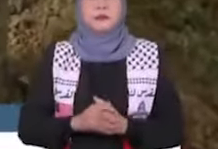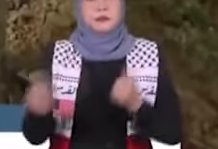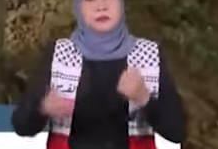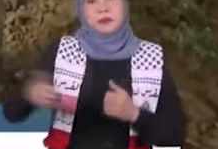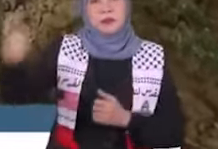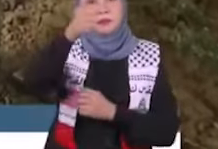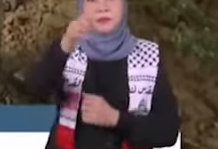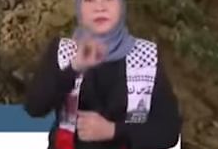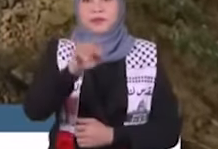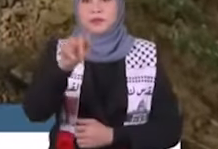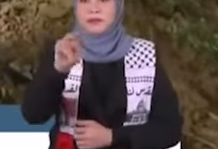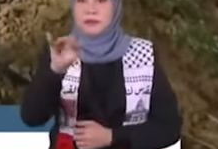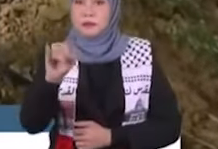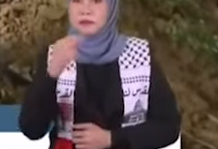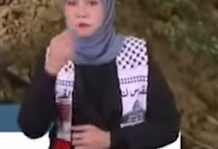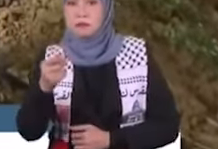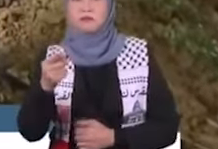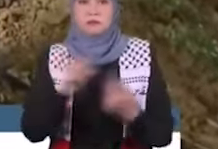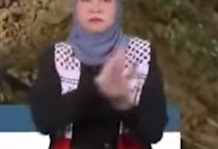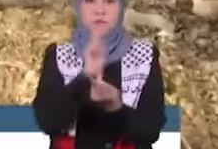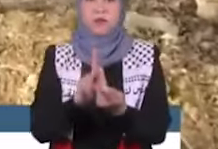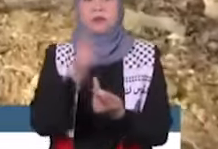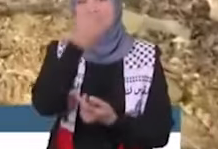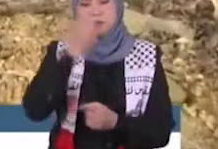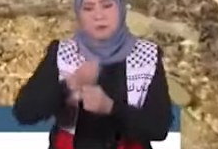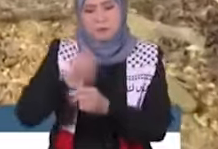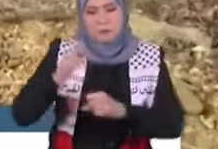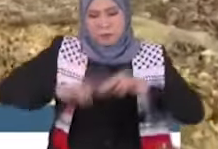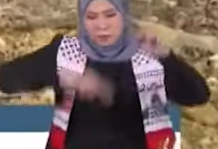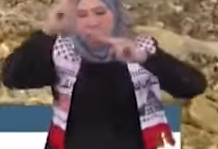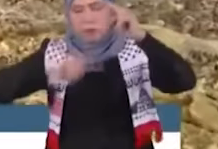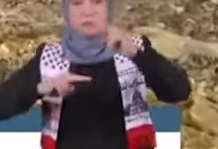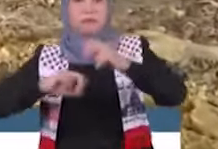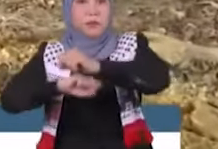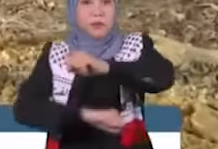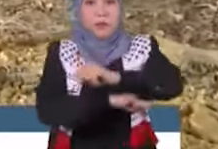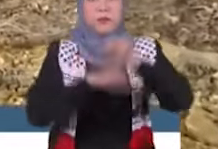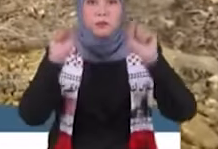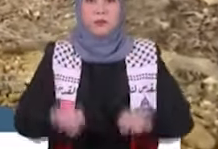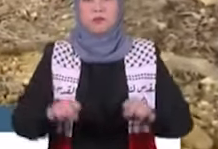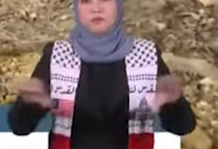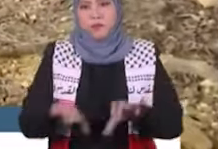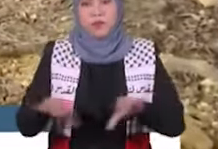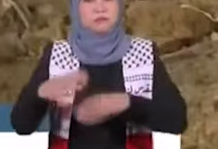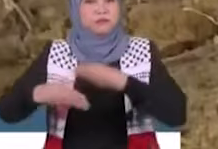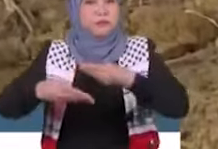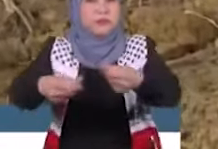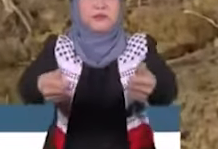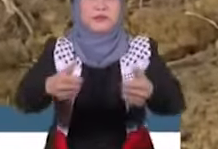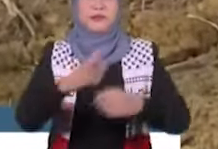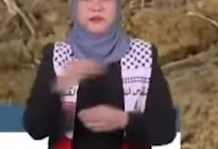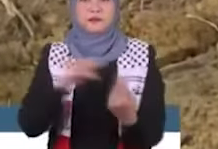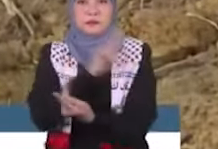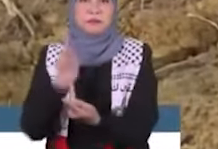kenaikan tersebut mampu menjamin kemampanan industri perkhidmatan air dalam jangka panjang. Perkara ini turut disambut baik oleh